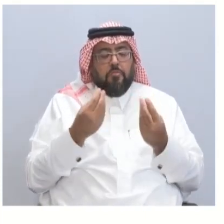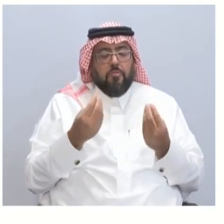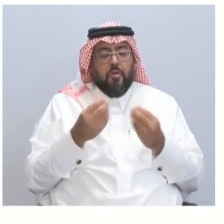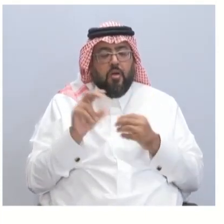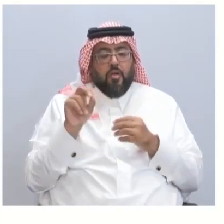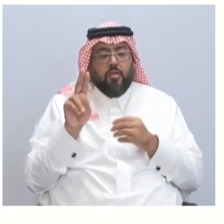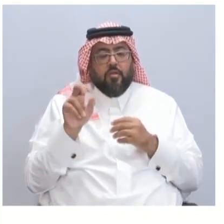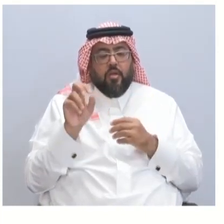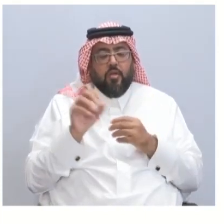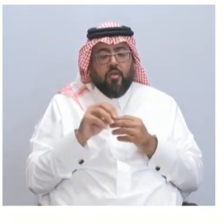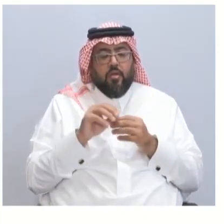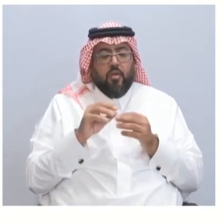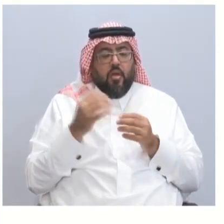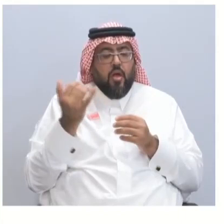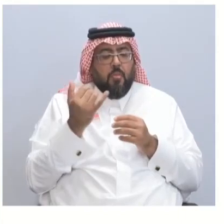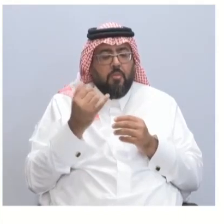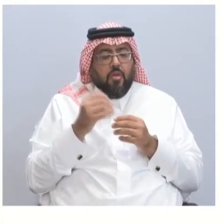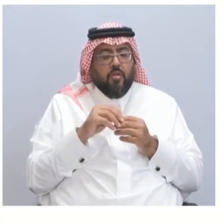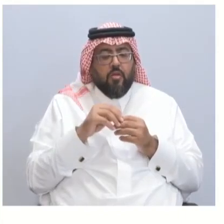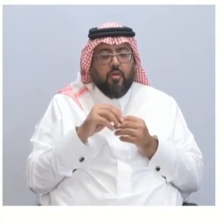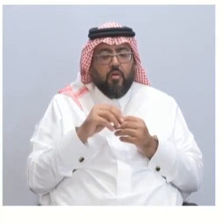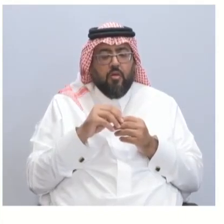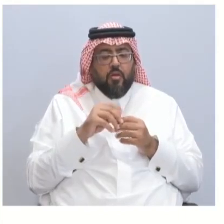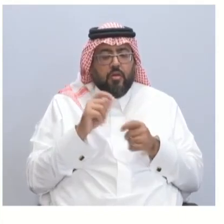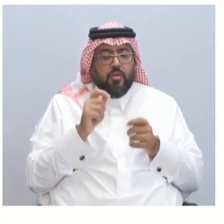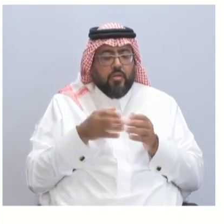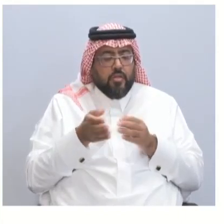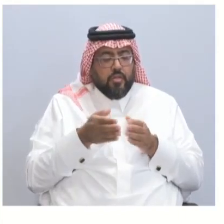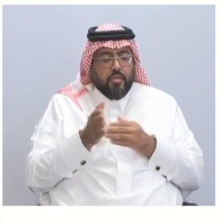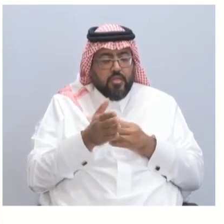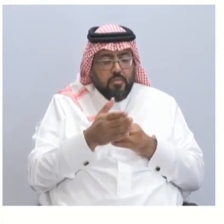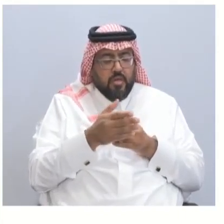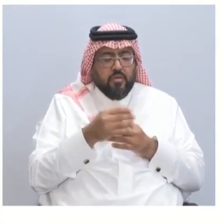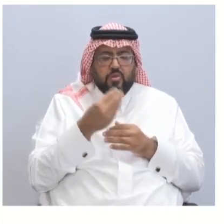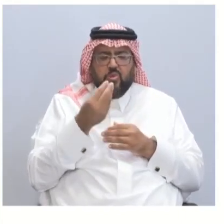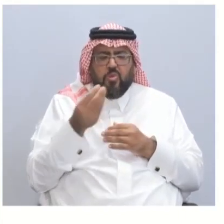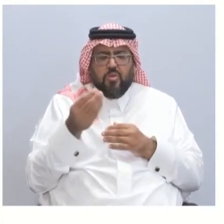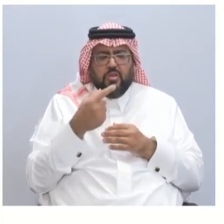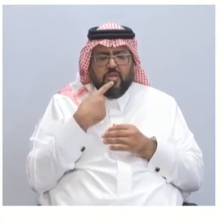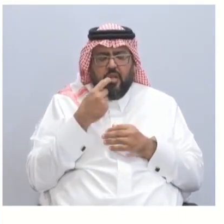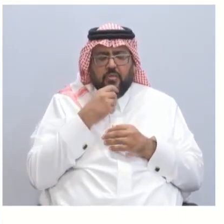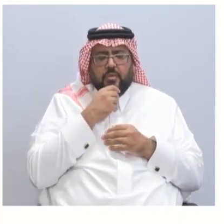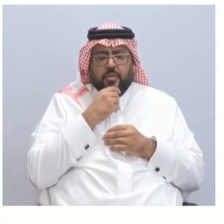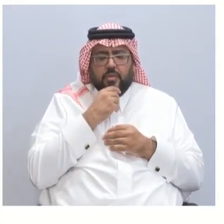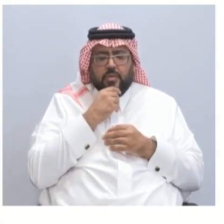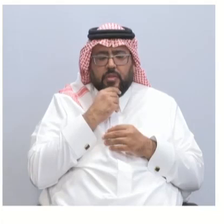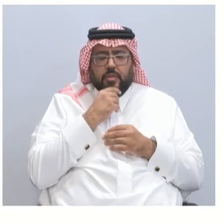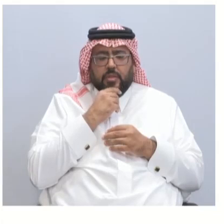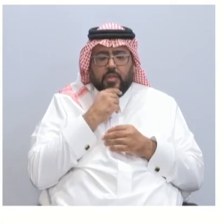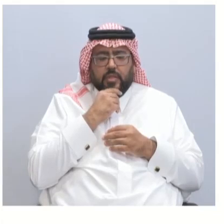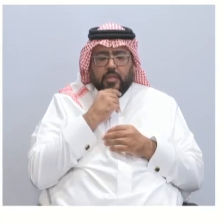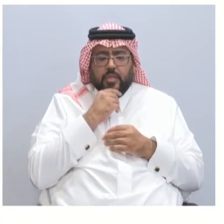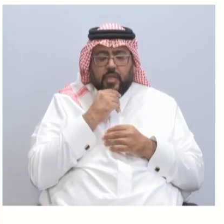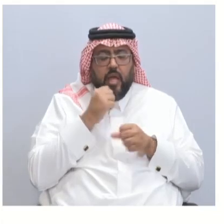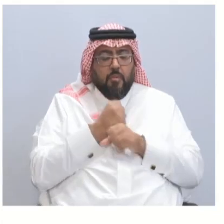الاقتصاديه قلت اهميه حرفه صيد الاسماك لدى السكان من الذي